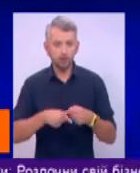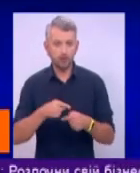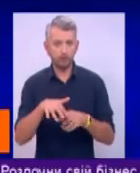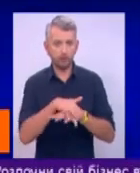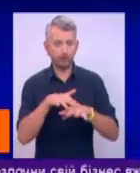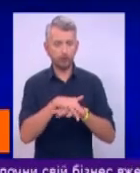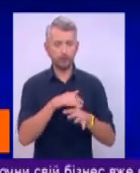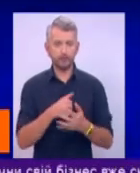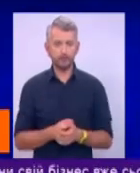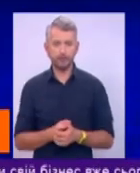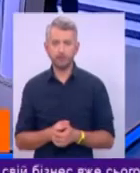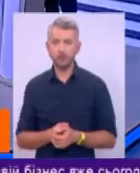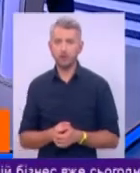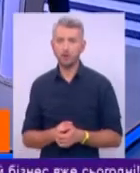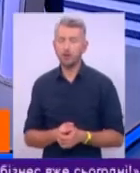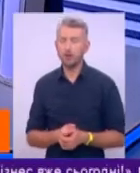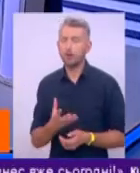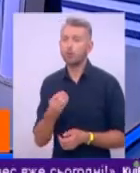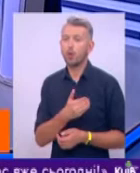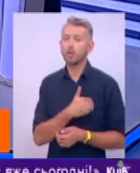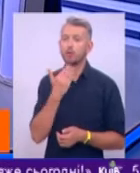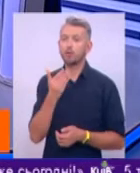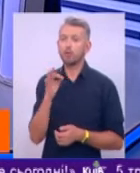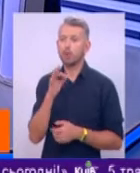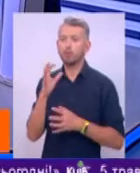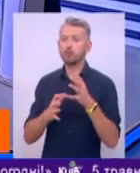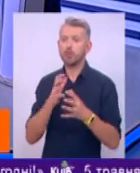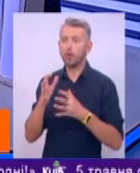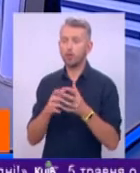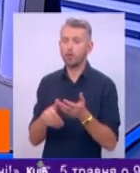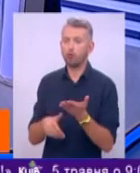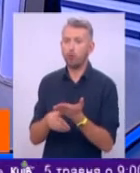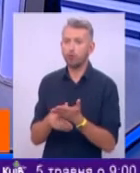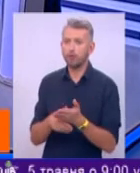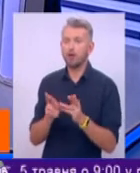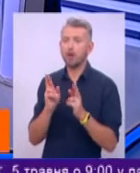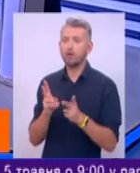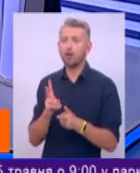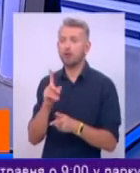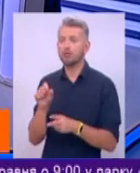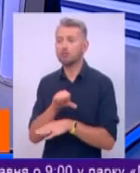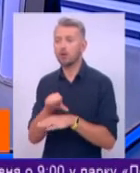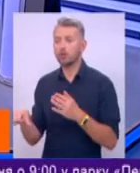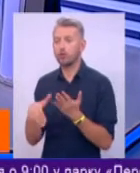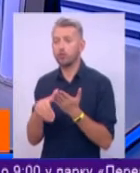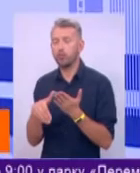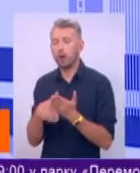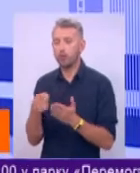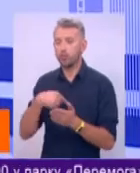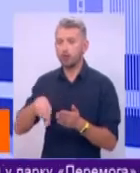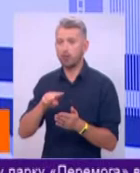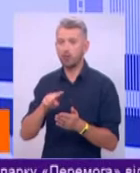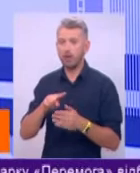соціум. І ще хотіла запитати про міжнародних донорів. Так? Як з-за кордону нам